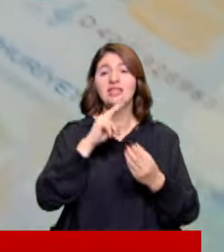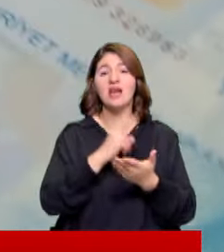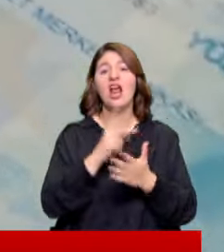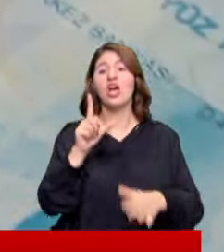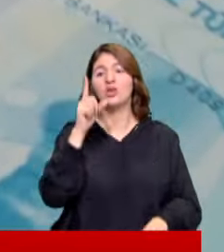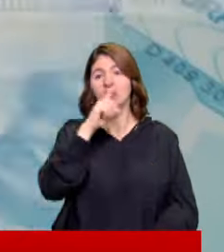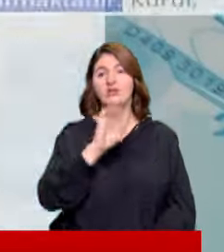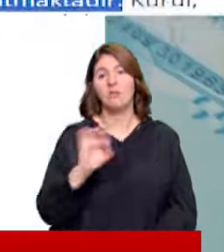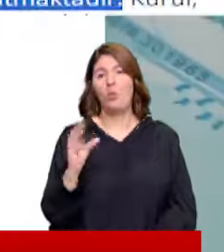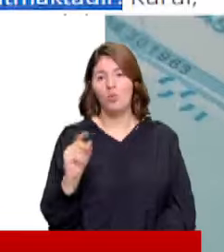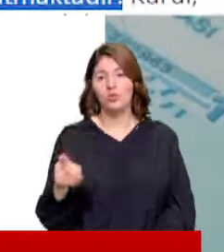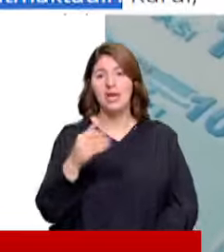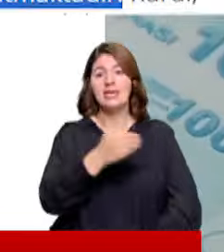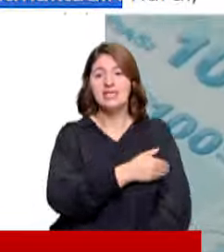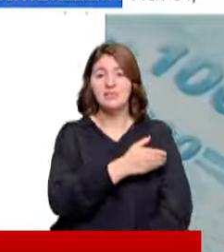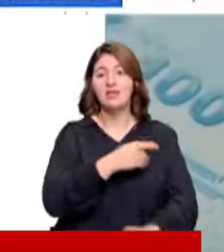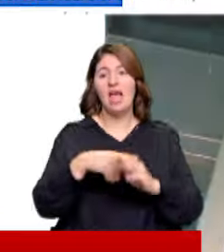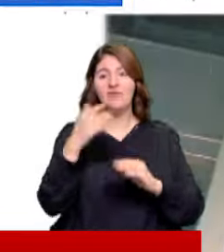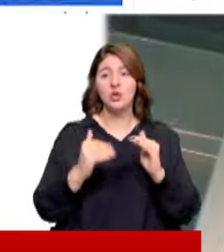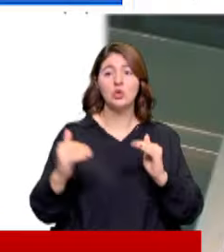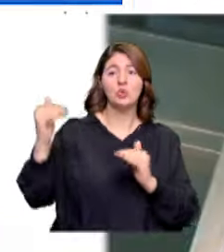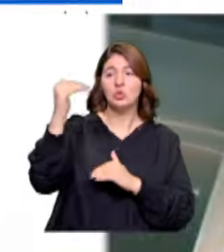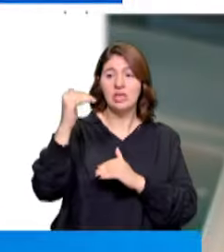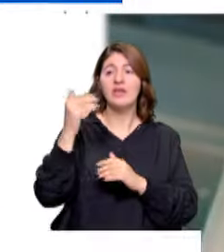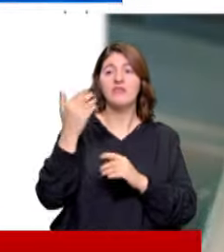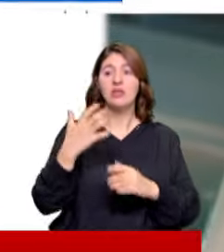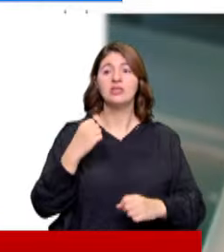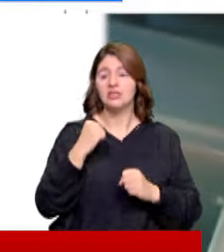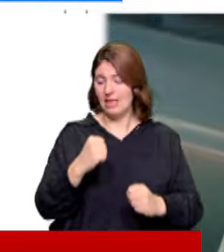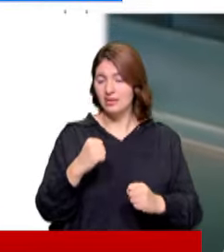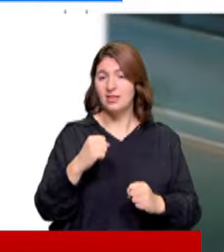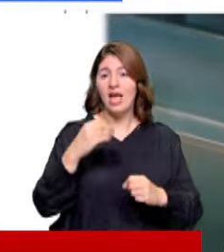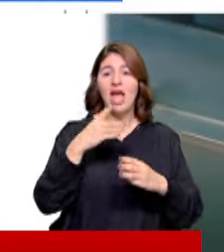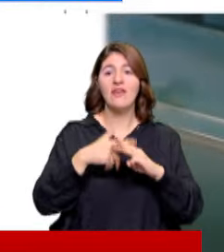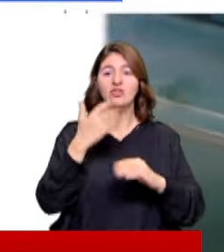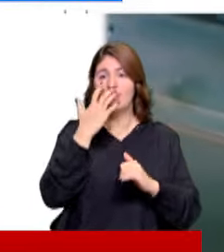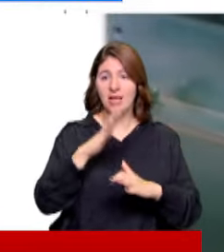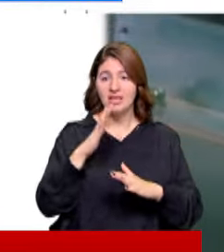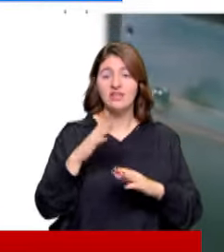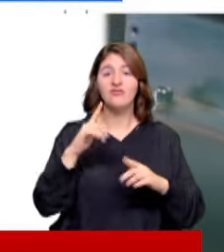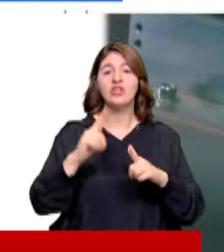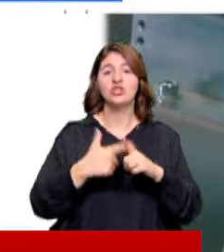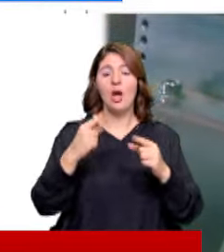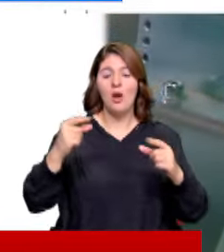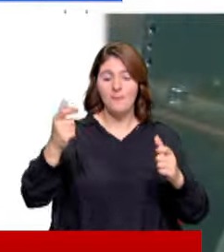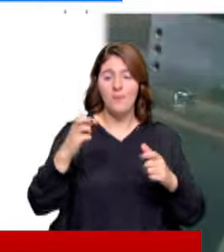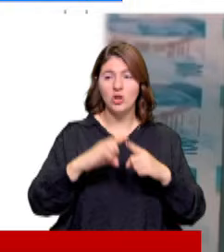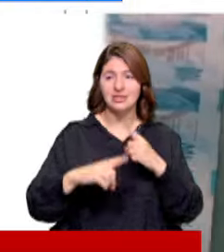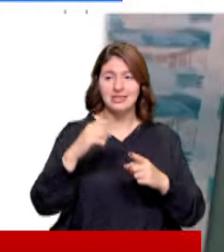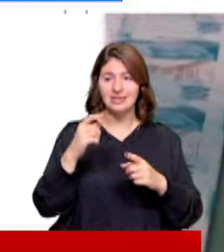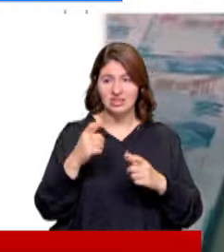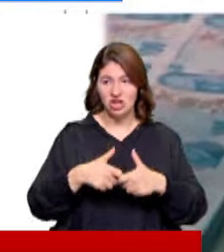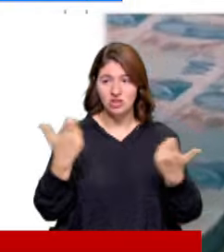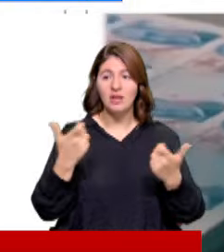de güçlendirdi. Hizmet enflasyonundaki yüksek seyir ve katılık, enflasyon beklentileri ve jeopolitik gelişmeler enflasyonist